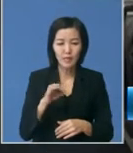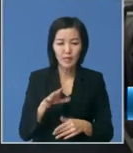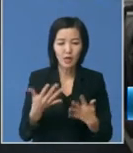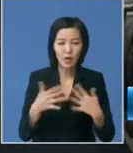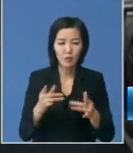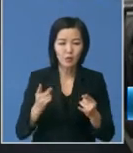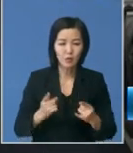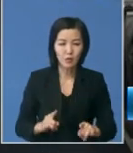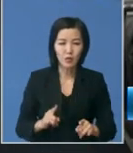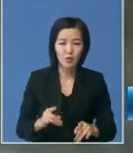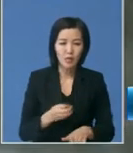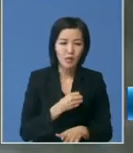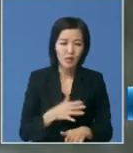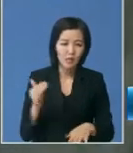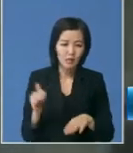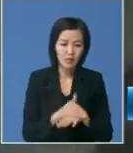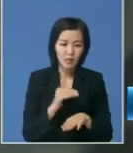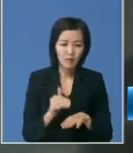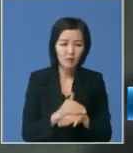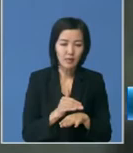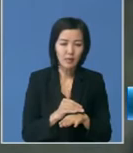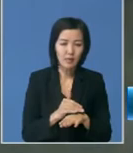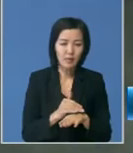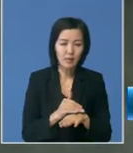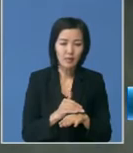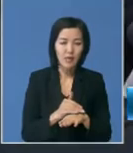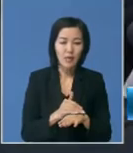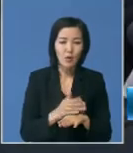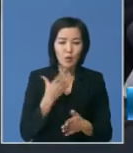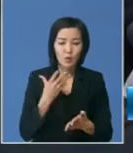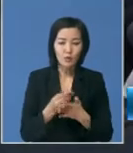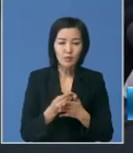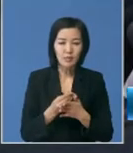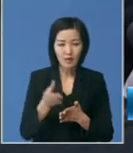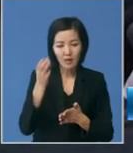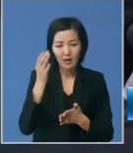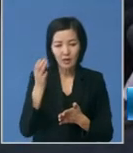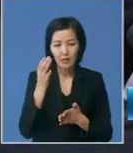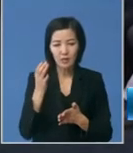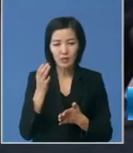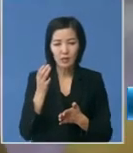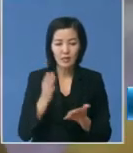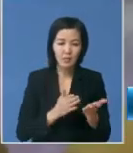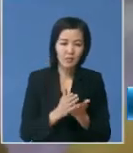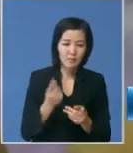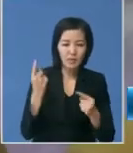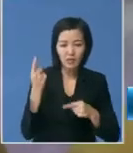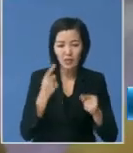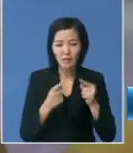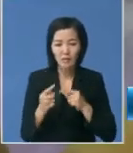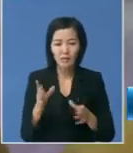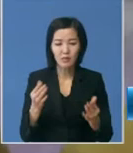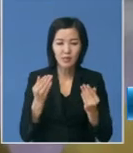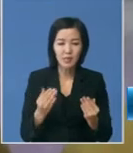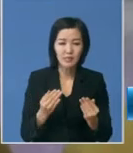кішілік пен кісілікті бойына сіңіріп, ақындықпен ауызданып өсті. Азаматтық болмыс адамгершілік қасиетімен қызмет шығармашылық тіршілікте